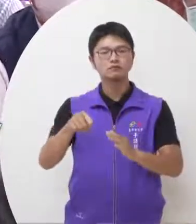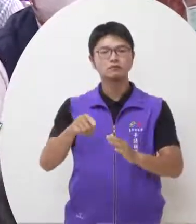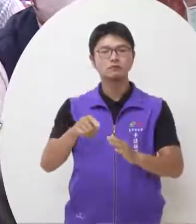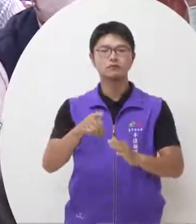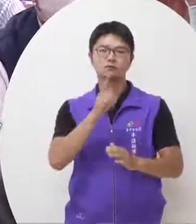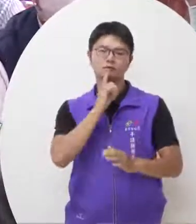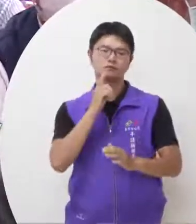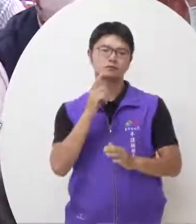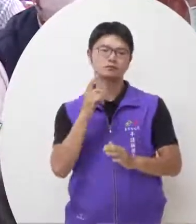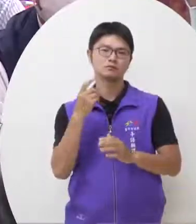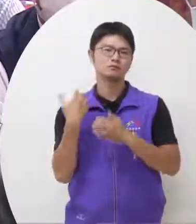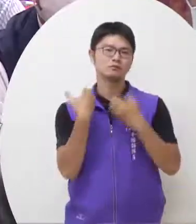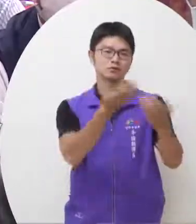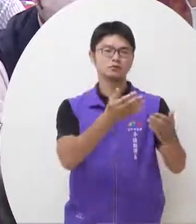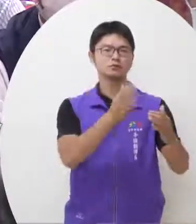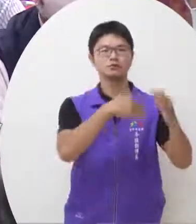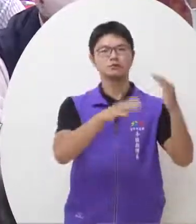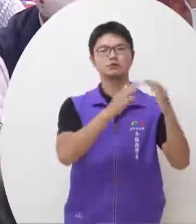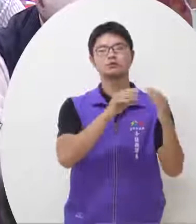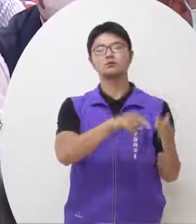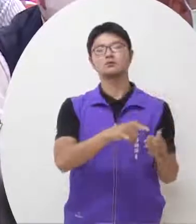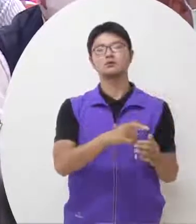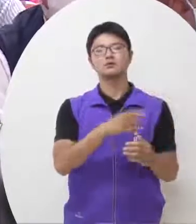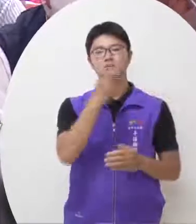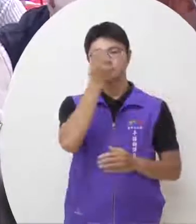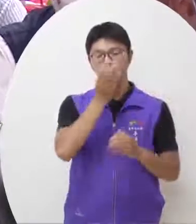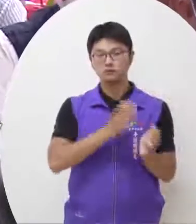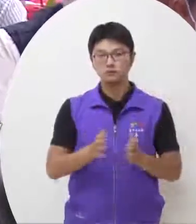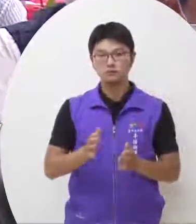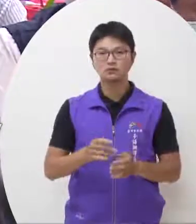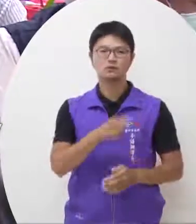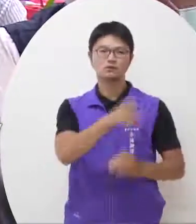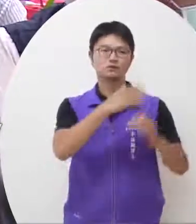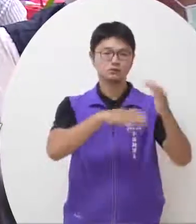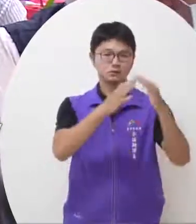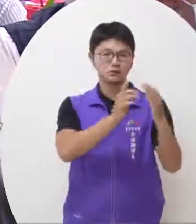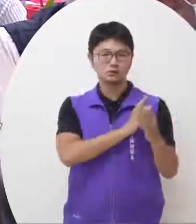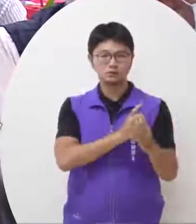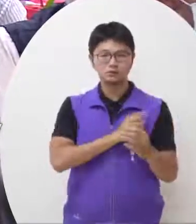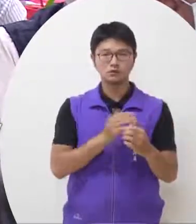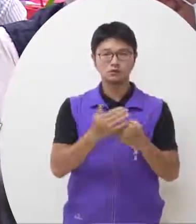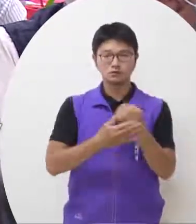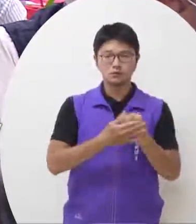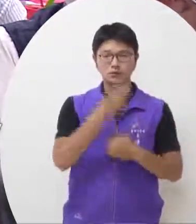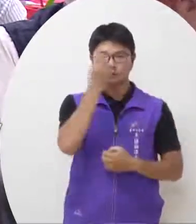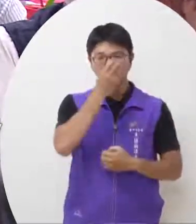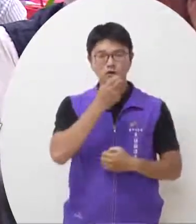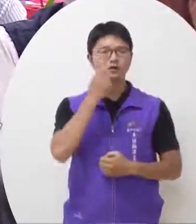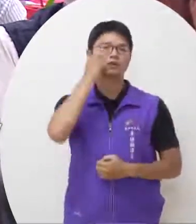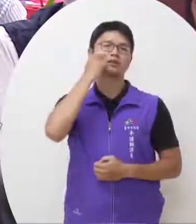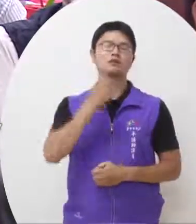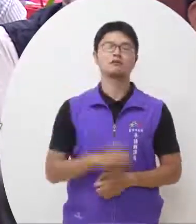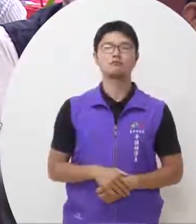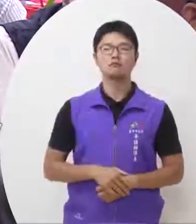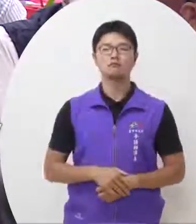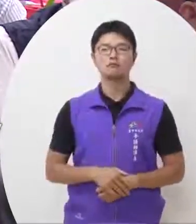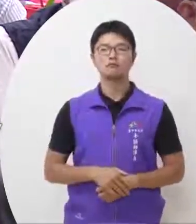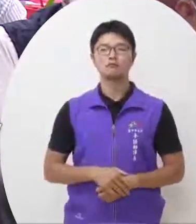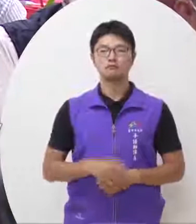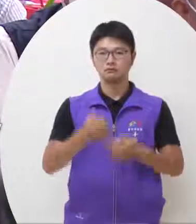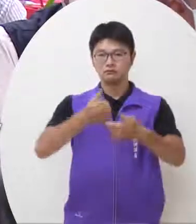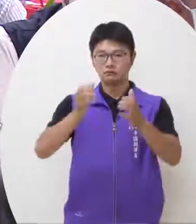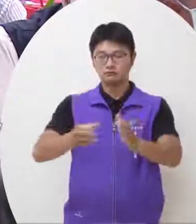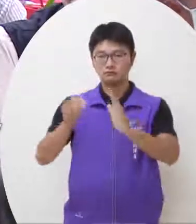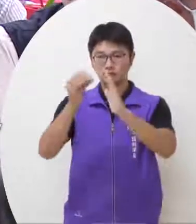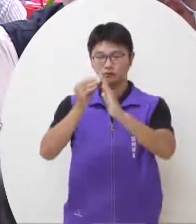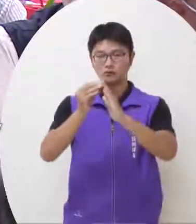校。但是学校有能力通做这个工课吗？应当是无啦吼。建设局你讲拨